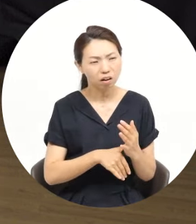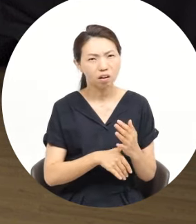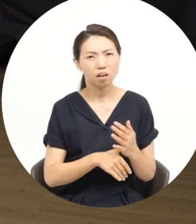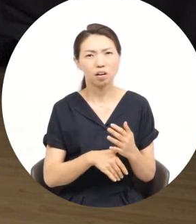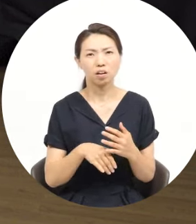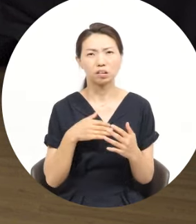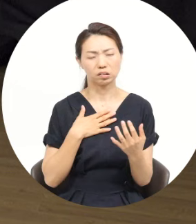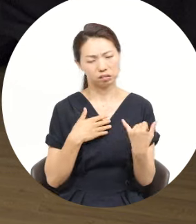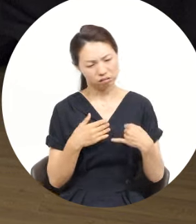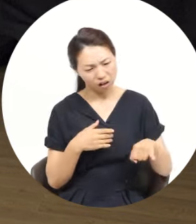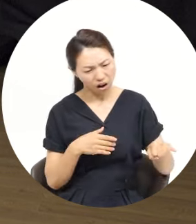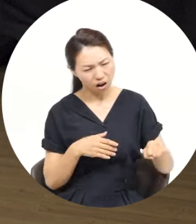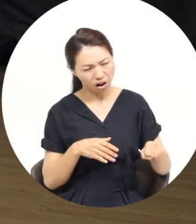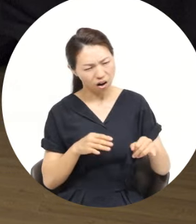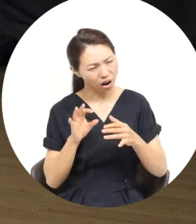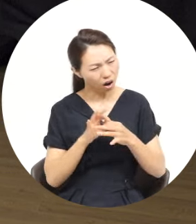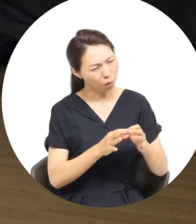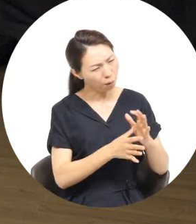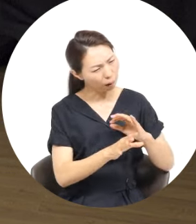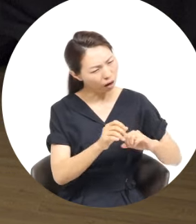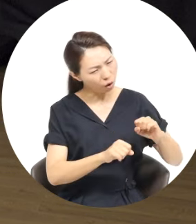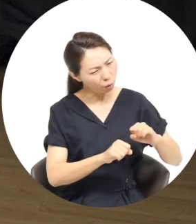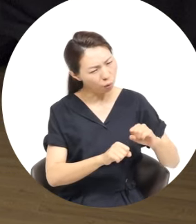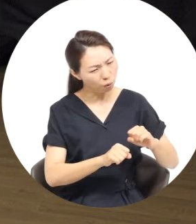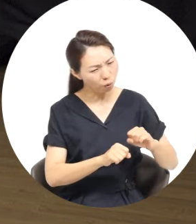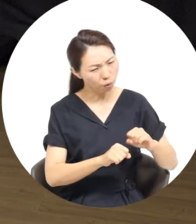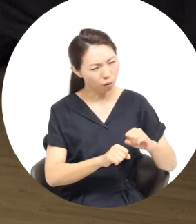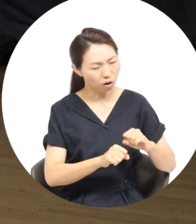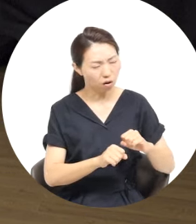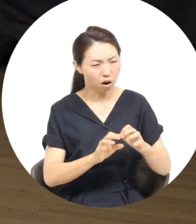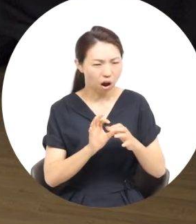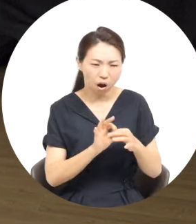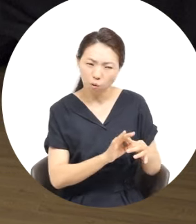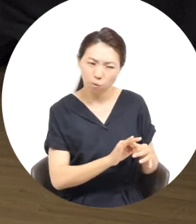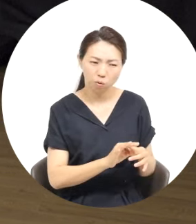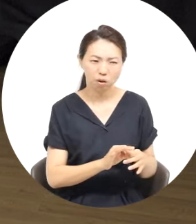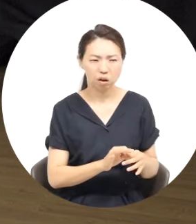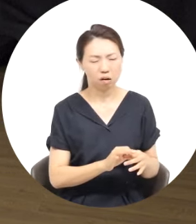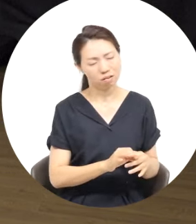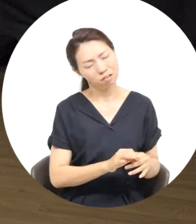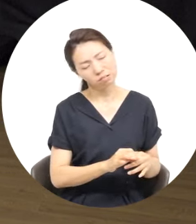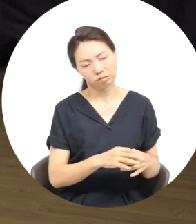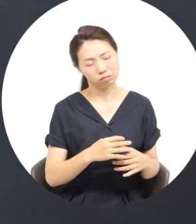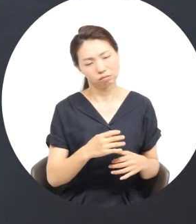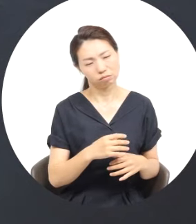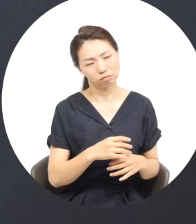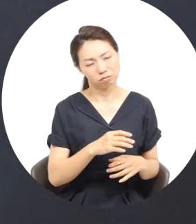딸아이가 그때까지 계속 이러면 안 될 것 같은데 어떻게 해야 될지.